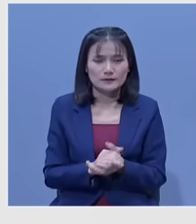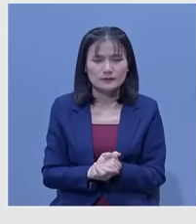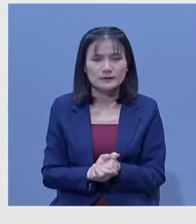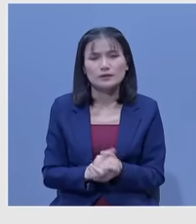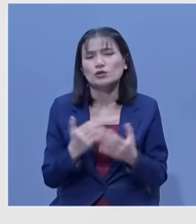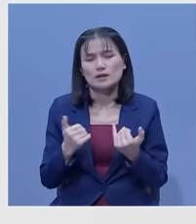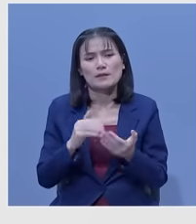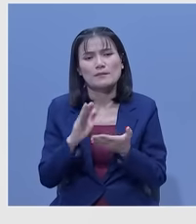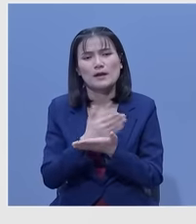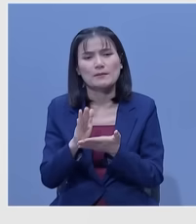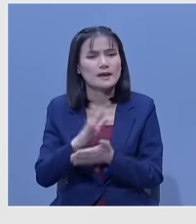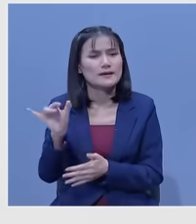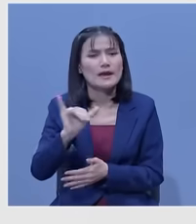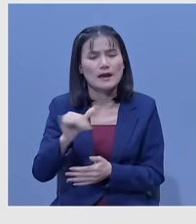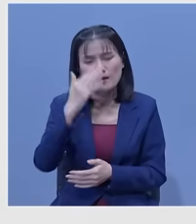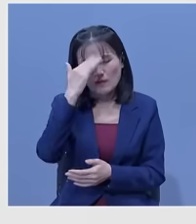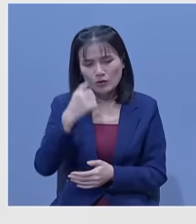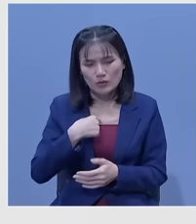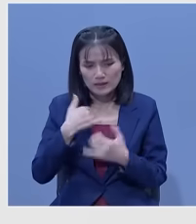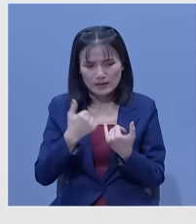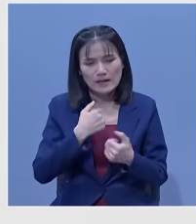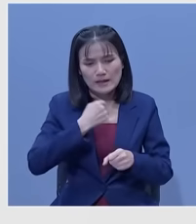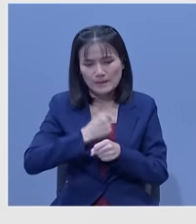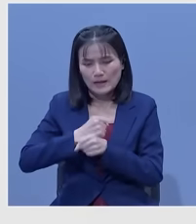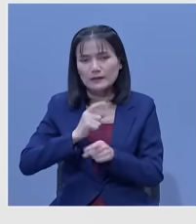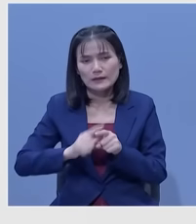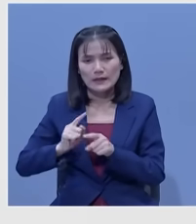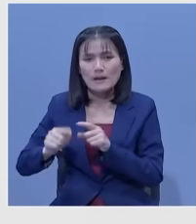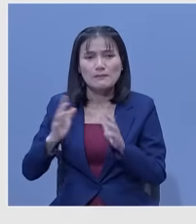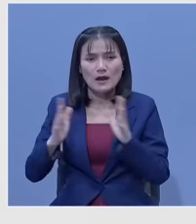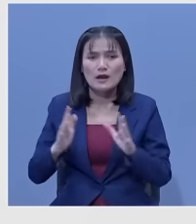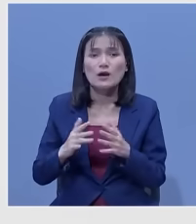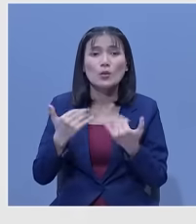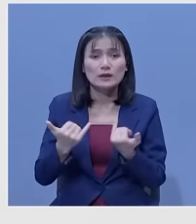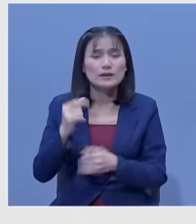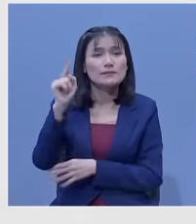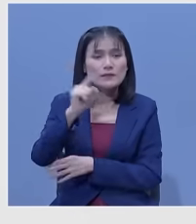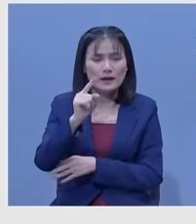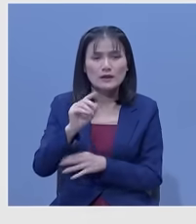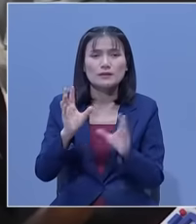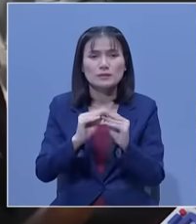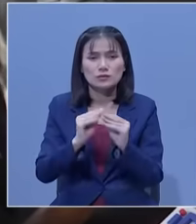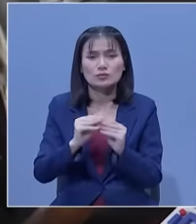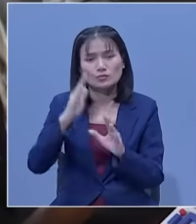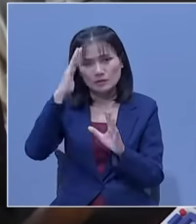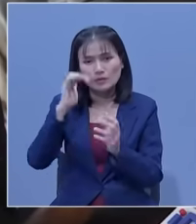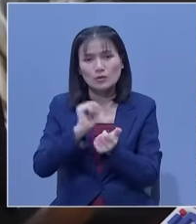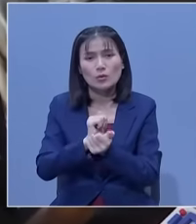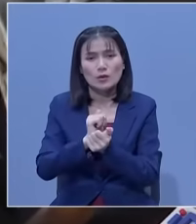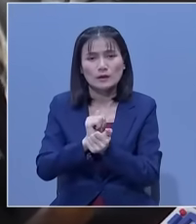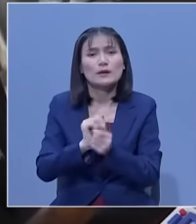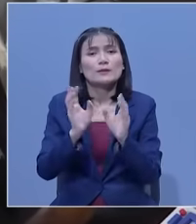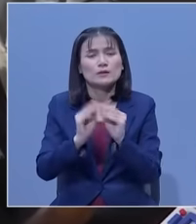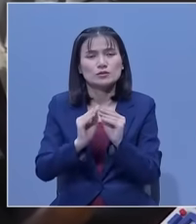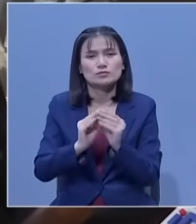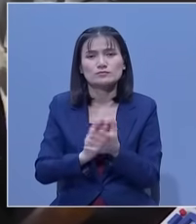นี้ยังไม่ได้แบ่งเลยเพราะว่ามีภารกิจหลายอย่างส่วนช่วงบ่ายวันนี้จะมีการประชุมบริหารงานตำรวจโดยจะมีพล.ตำรวจเอก